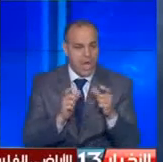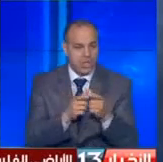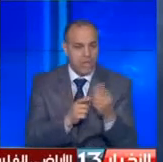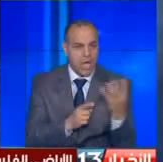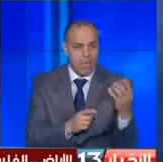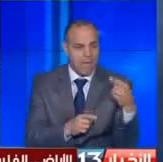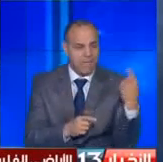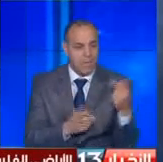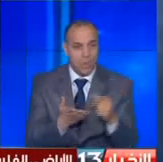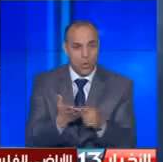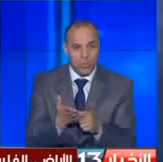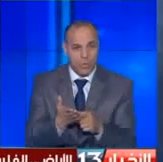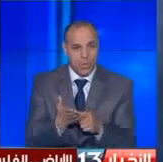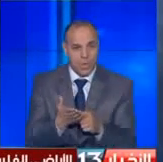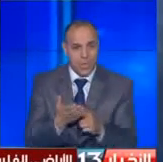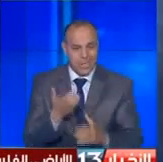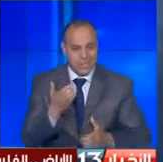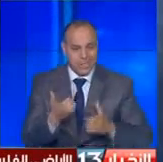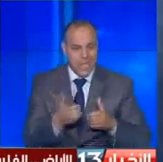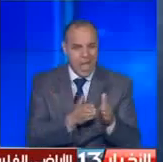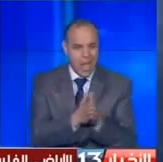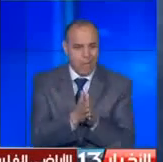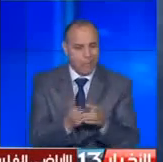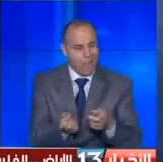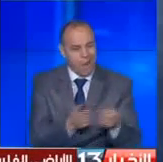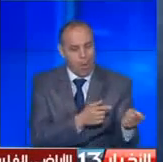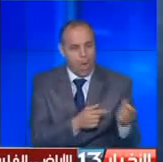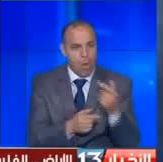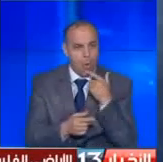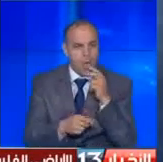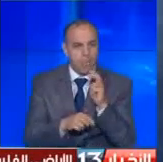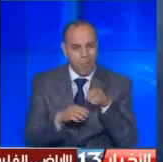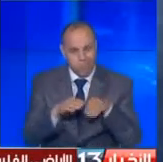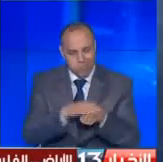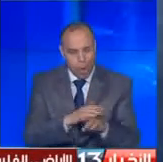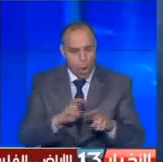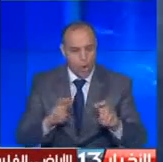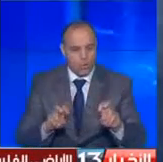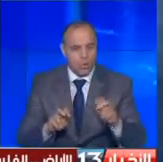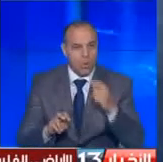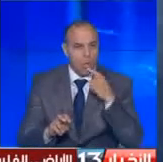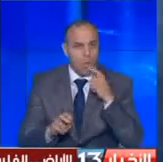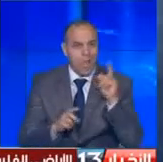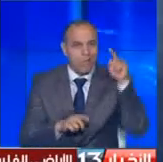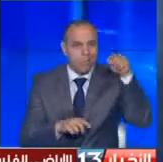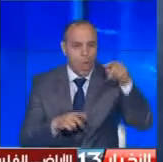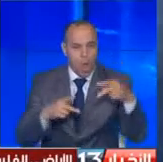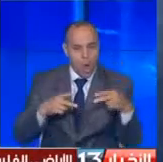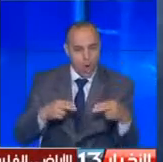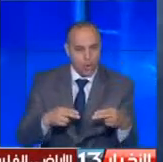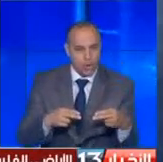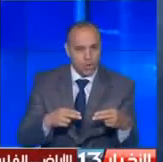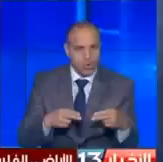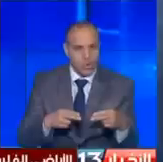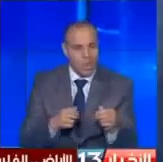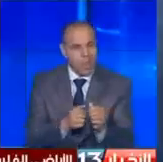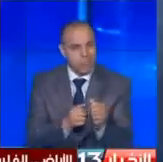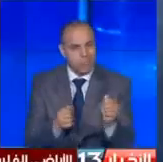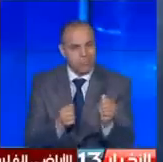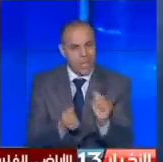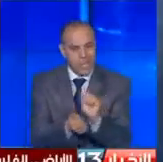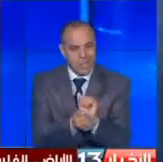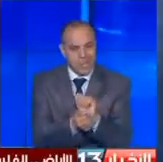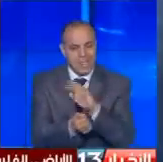الرباعية الدولية ونزع سلاح حركة حماس ووقف حفر الأنفاق وإنتاج الصواريخ، إضافة إلى الإفراج عن